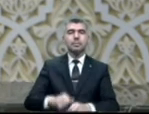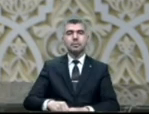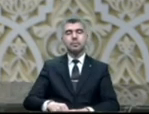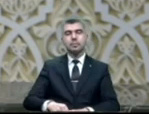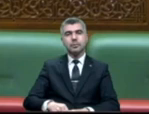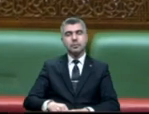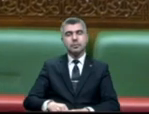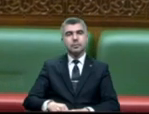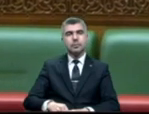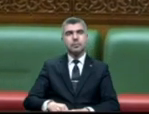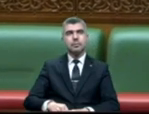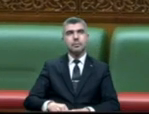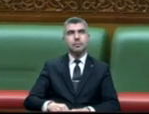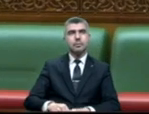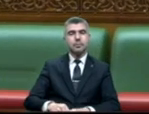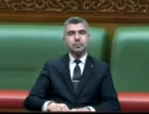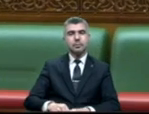تفضلوا السيد المستشار.